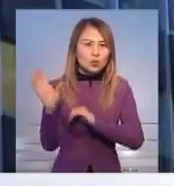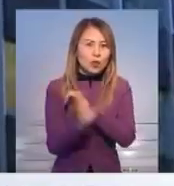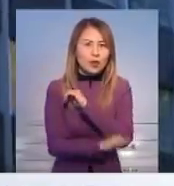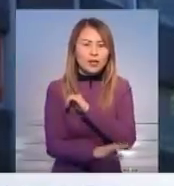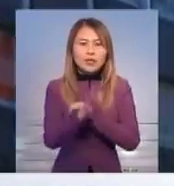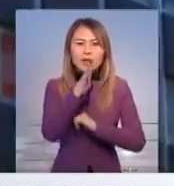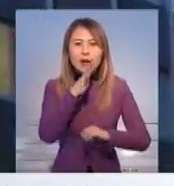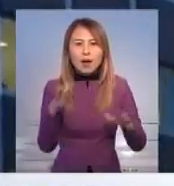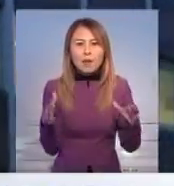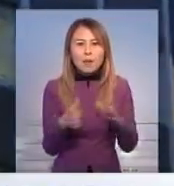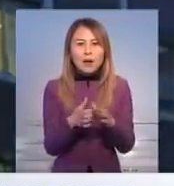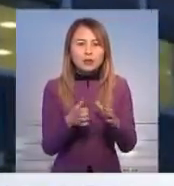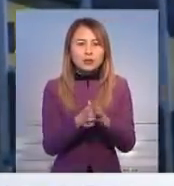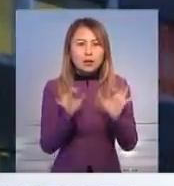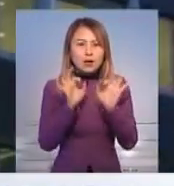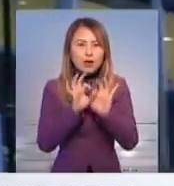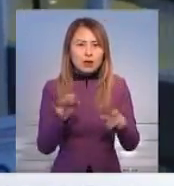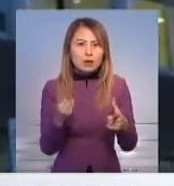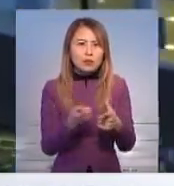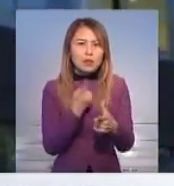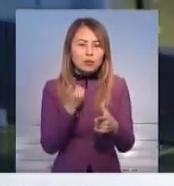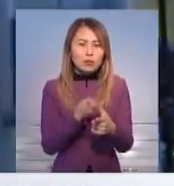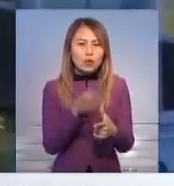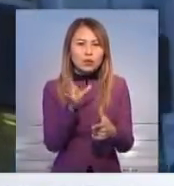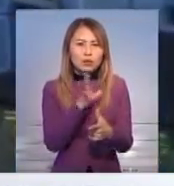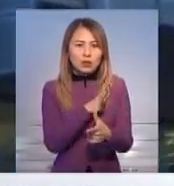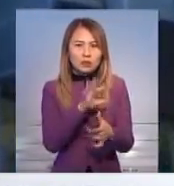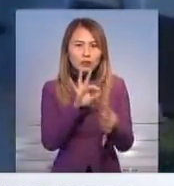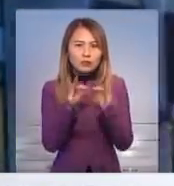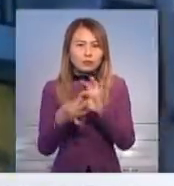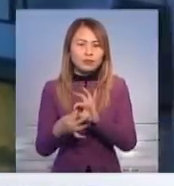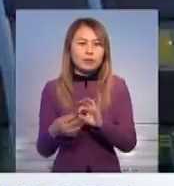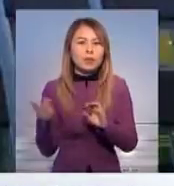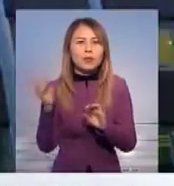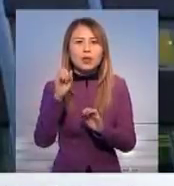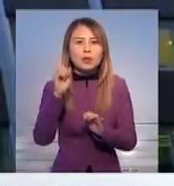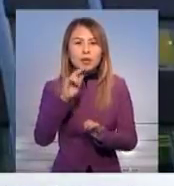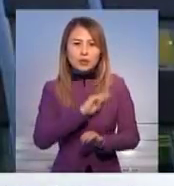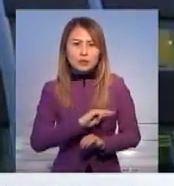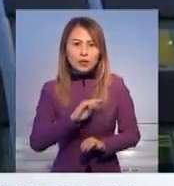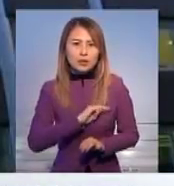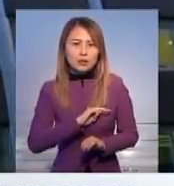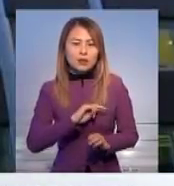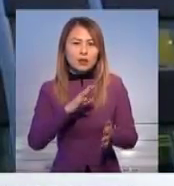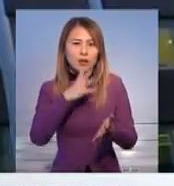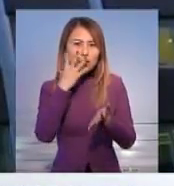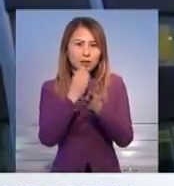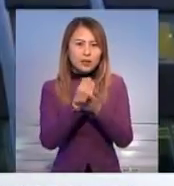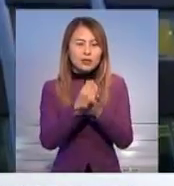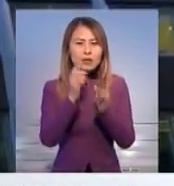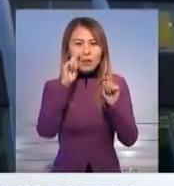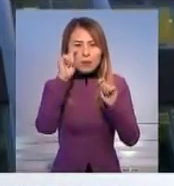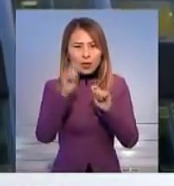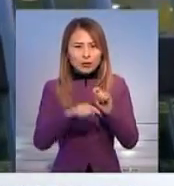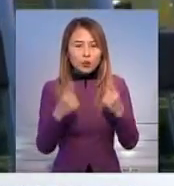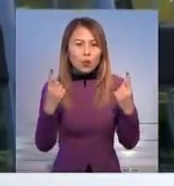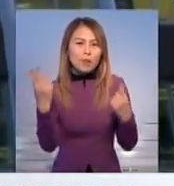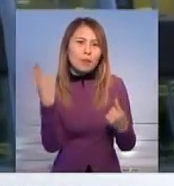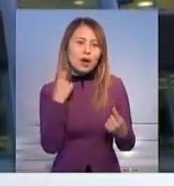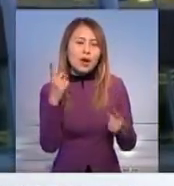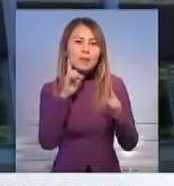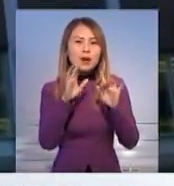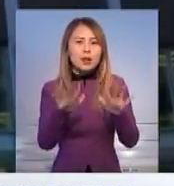айларда компанияның ізіне түсіп қаралмақ болғандар көп екен. Ал мекеме қызметінің аққарасын тексеріп жатқан